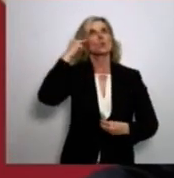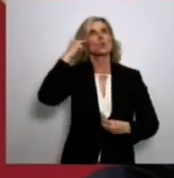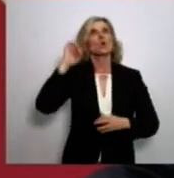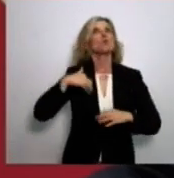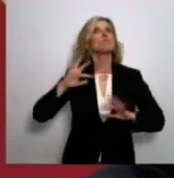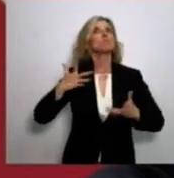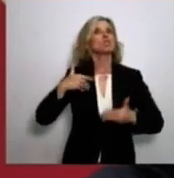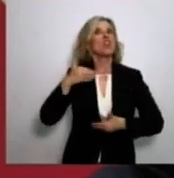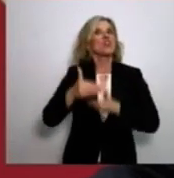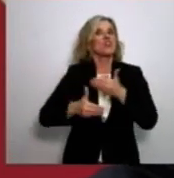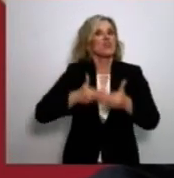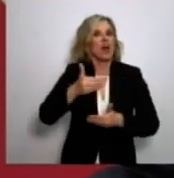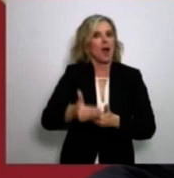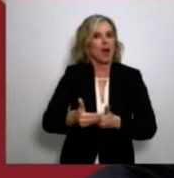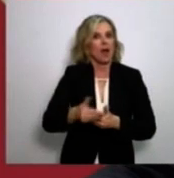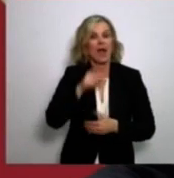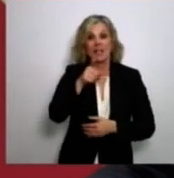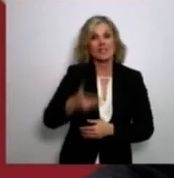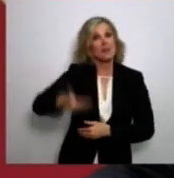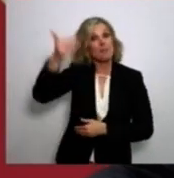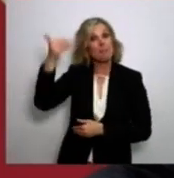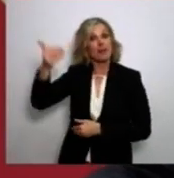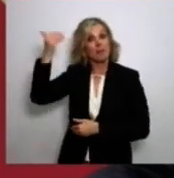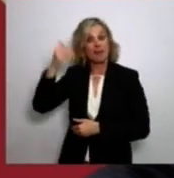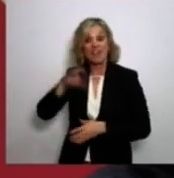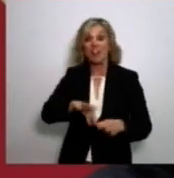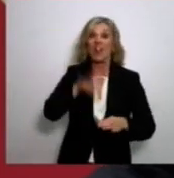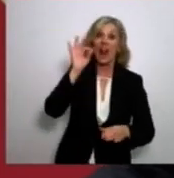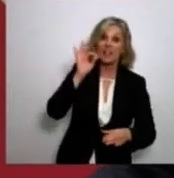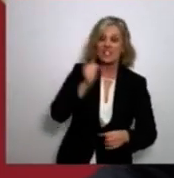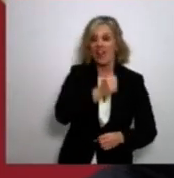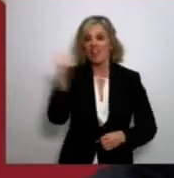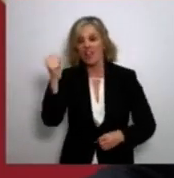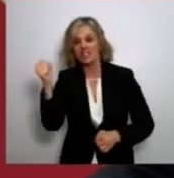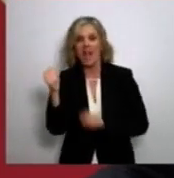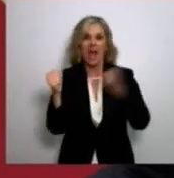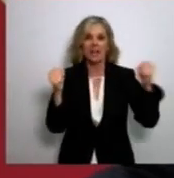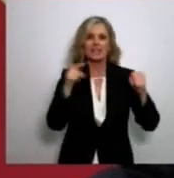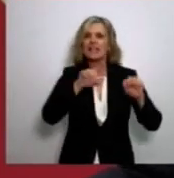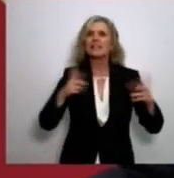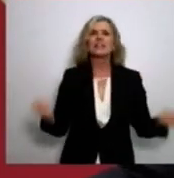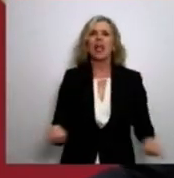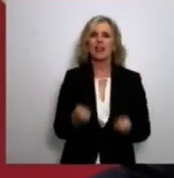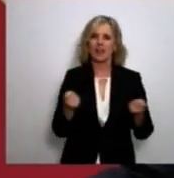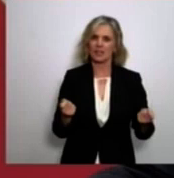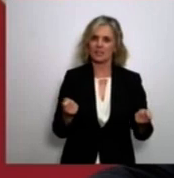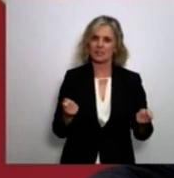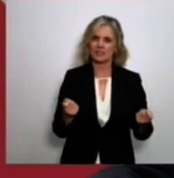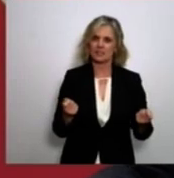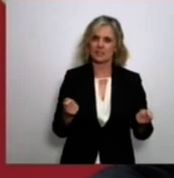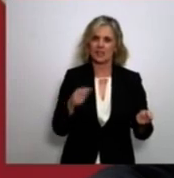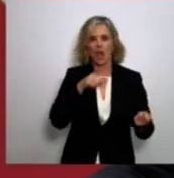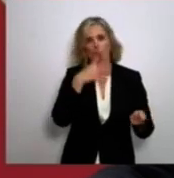παρελθόν, της δεξιάς ή της αριστεράς, δεν το έκανε για να ικανοποιήσει την προσωπική του ανάγκη αν ήταν καλός